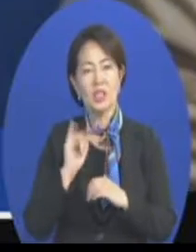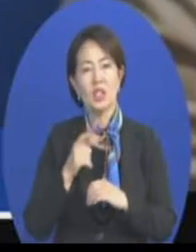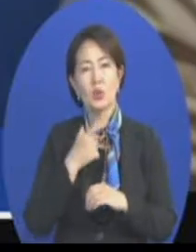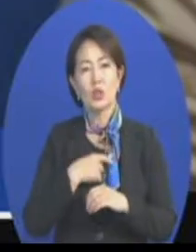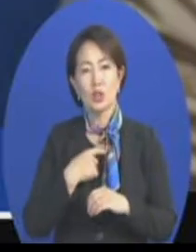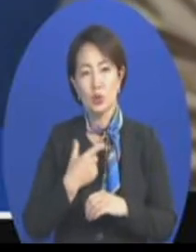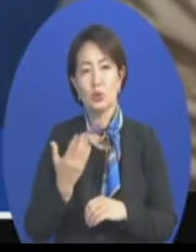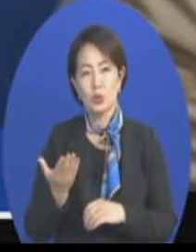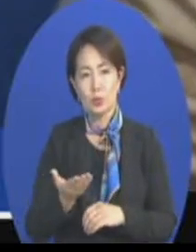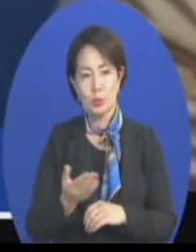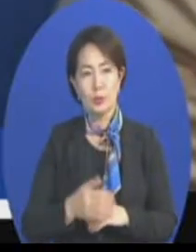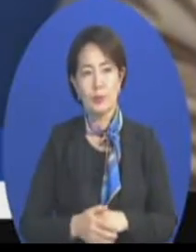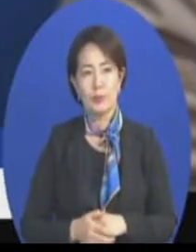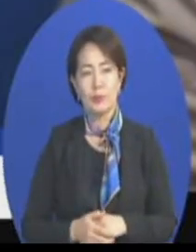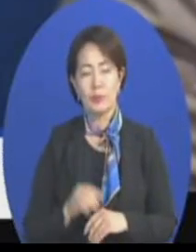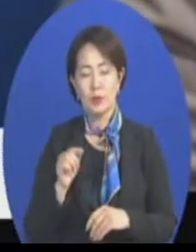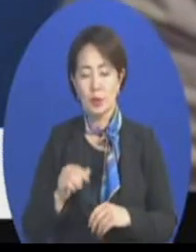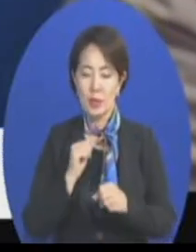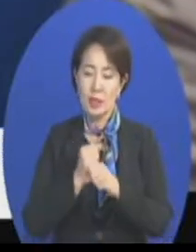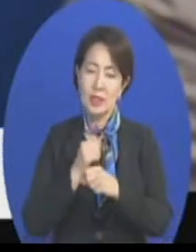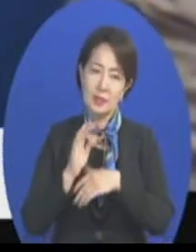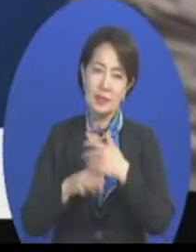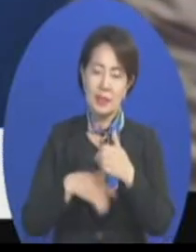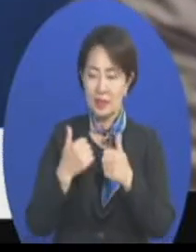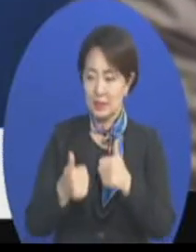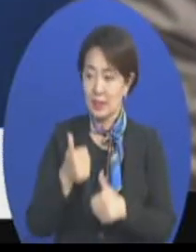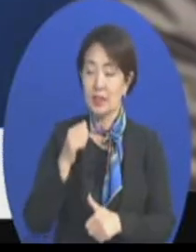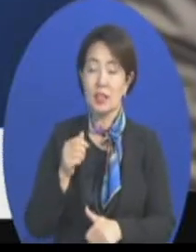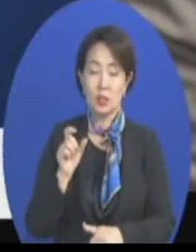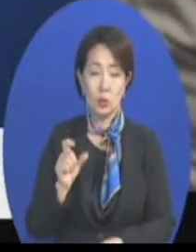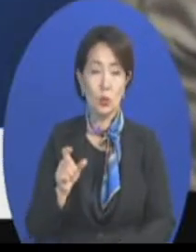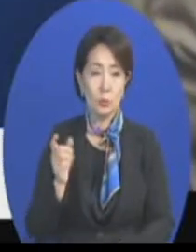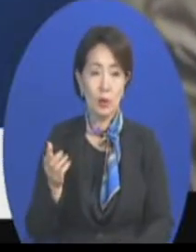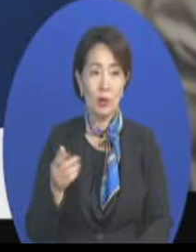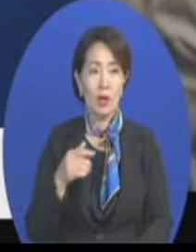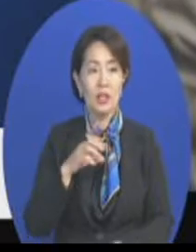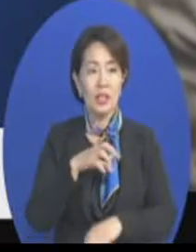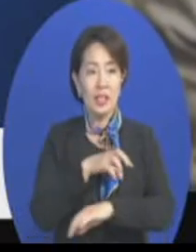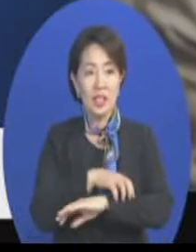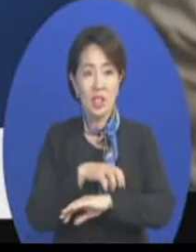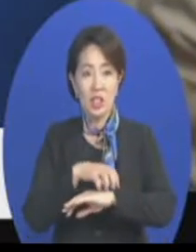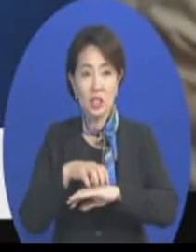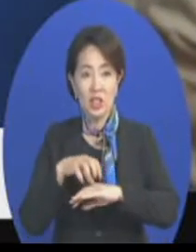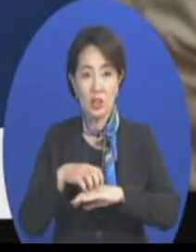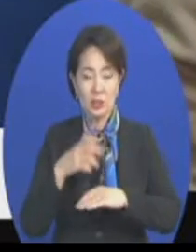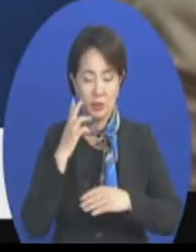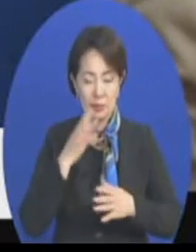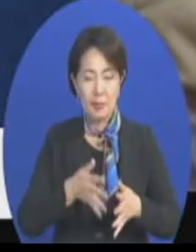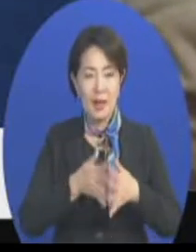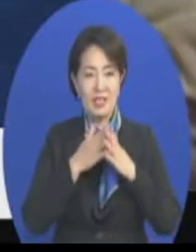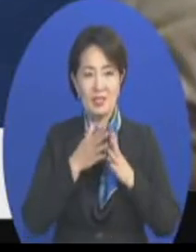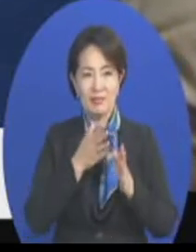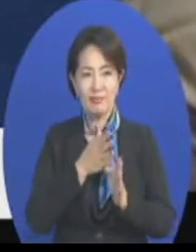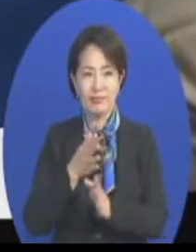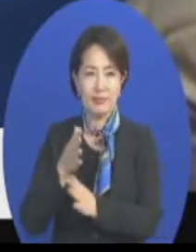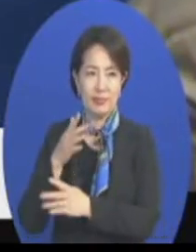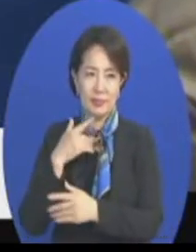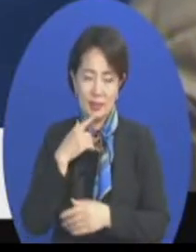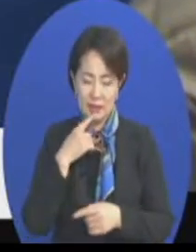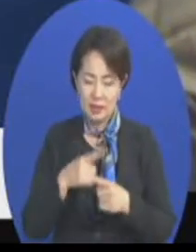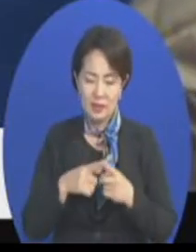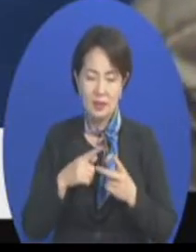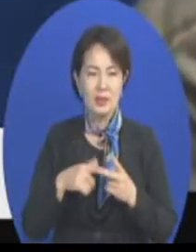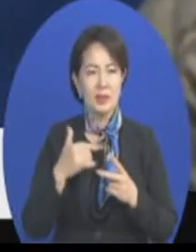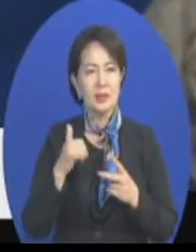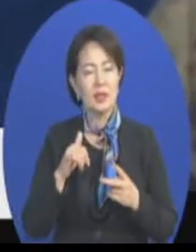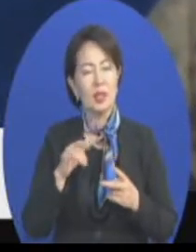байгаа. Одоо юу ажил төлөө сайн хийдэг, одоо энэ гэр хорооллыг одоо байшинжуулдаг жоон,